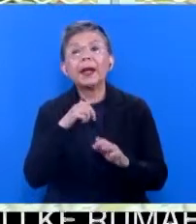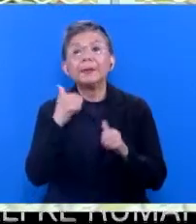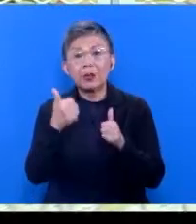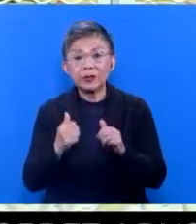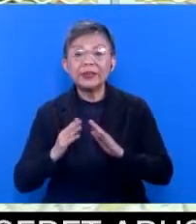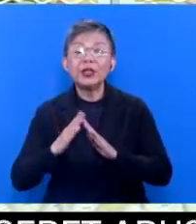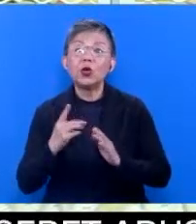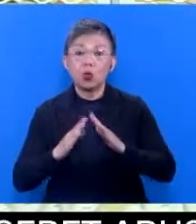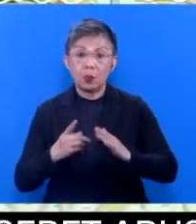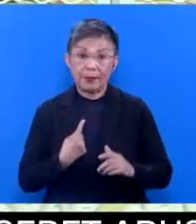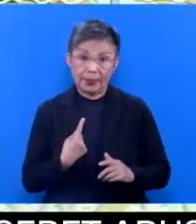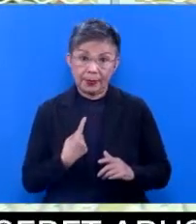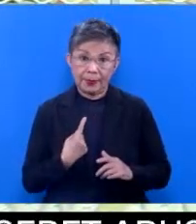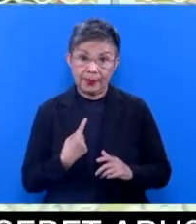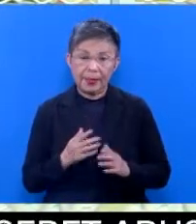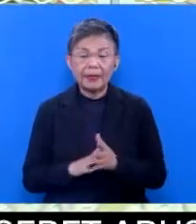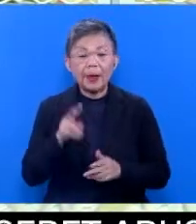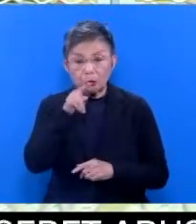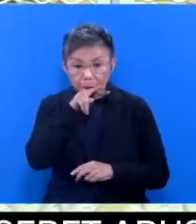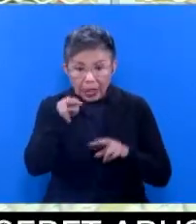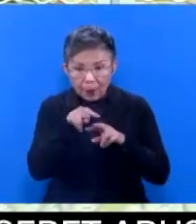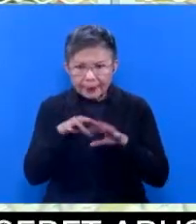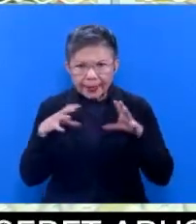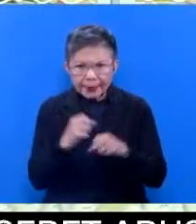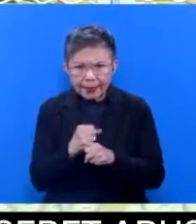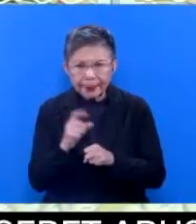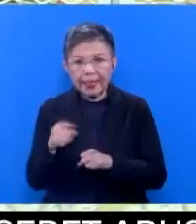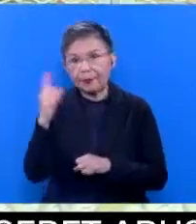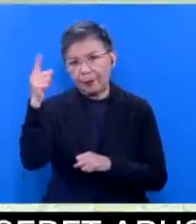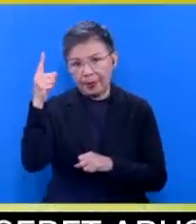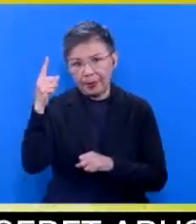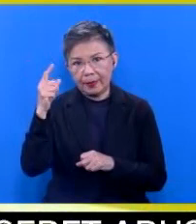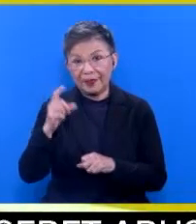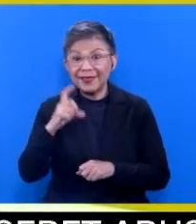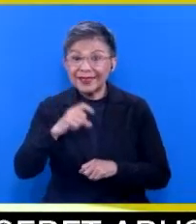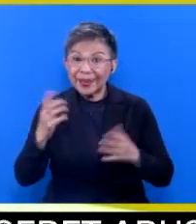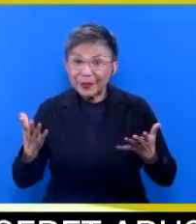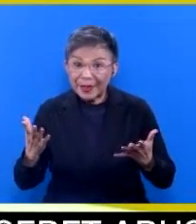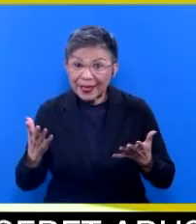rumah. Namun, tetap harus dengan pengawasan yang ketat dari pemerintah.